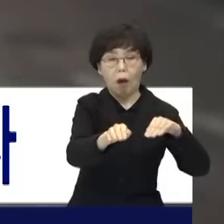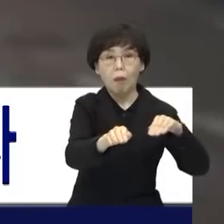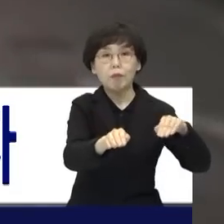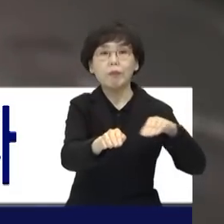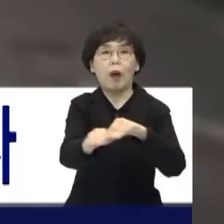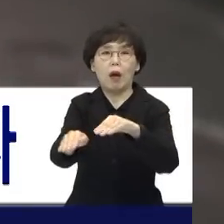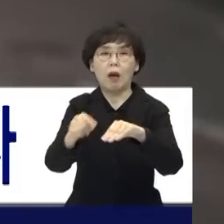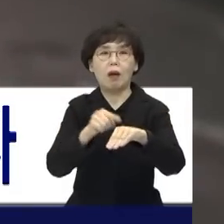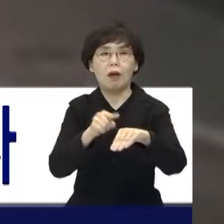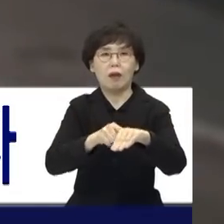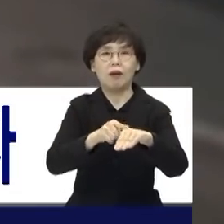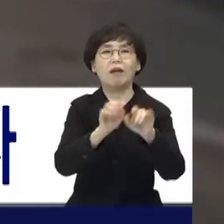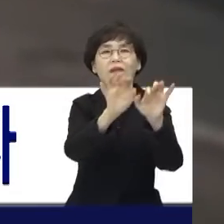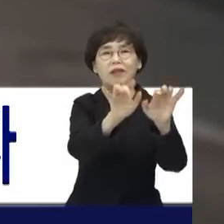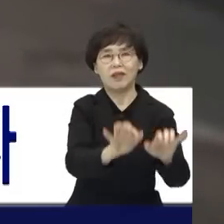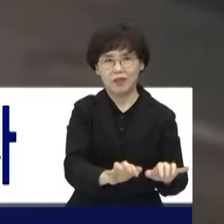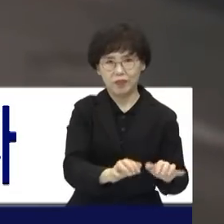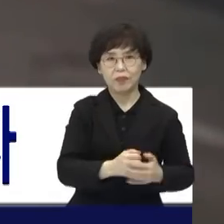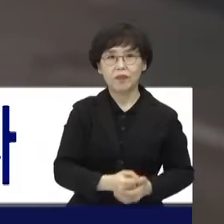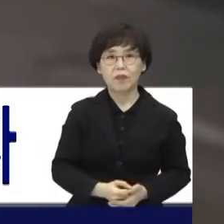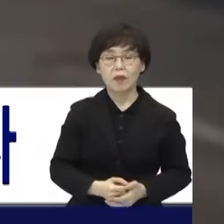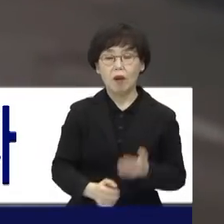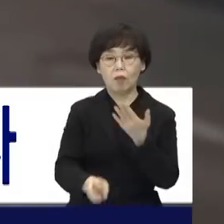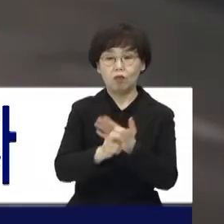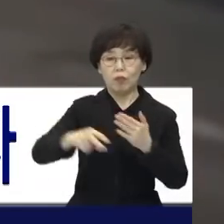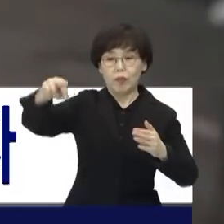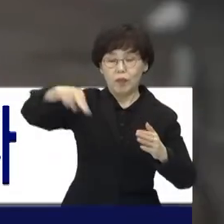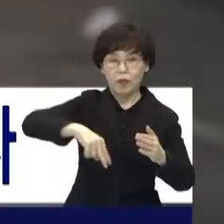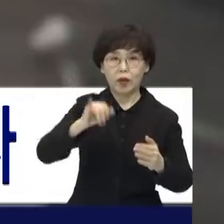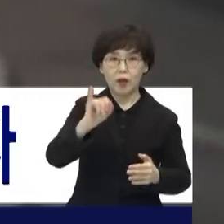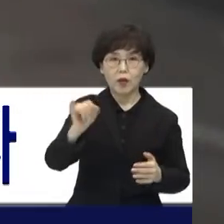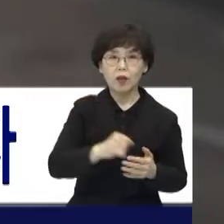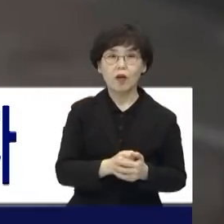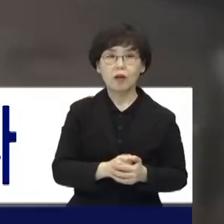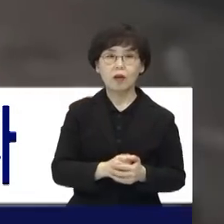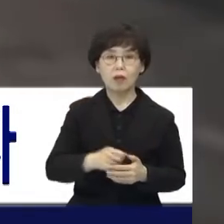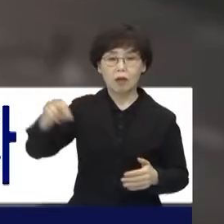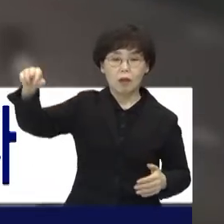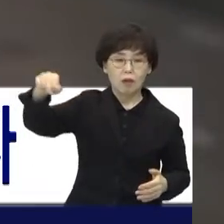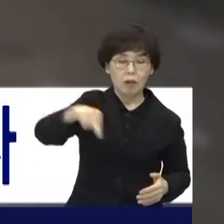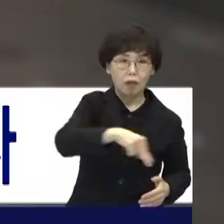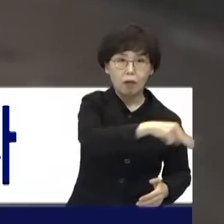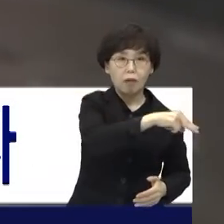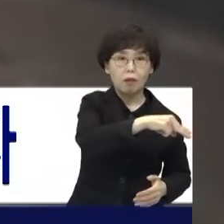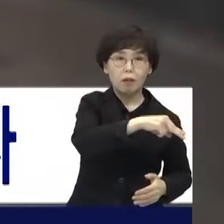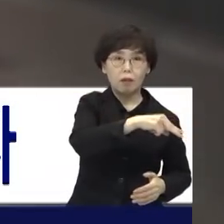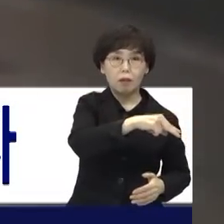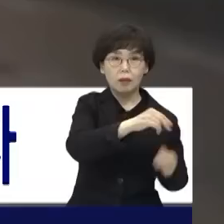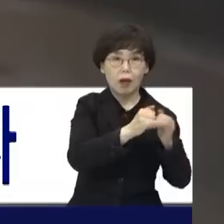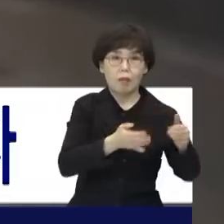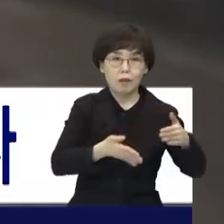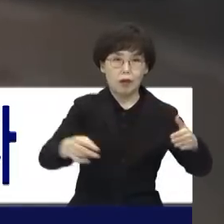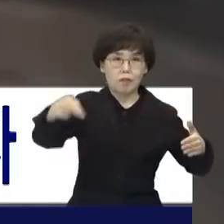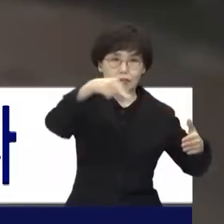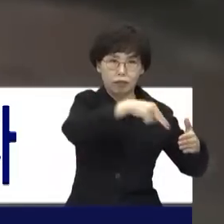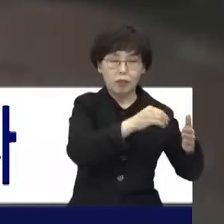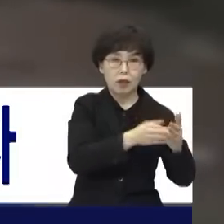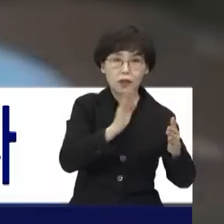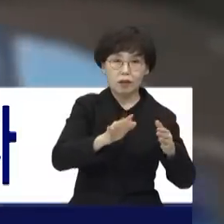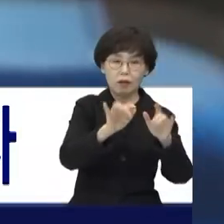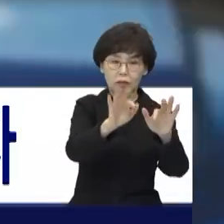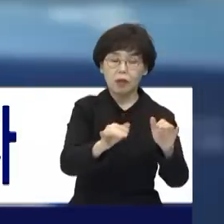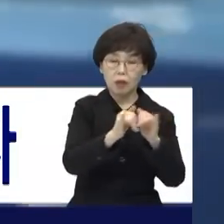앞차를 들이받습니다. 무단횡단을 한 여성은 3개 차선을 가로질러 반대편 인도로 올라섰는데요.